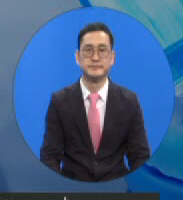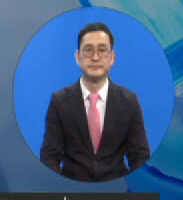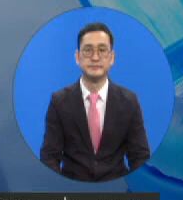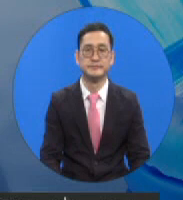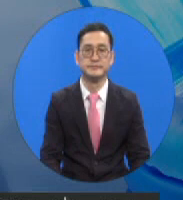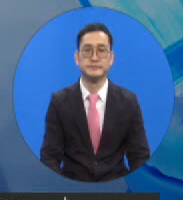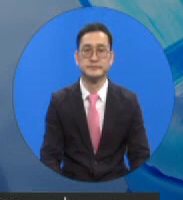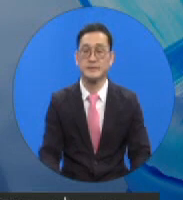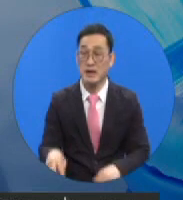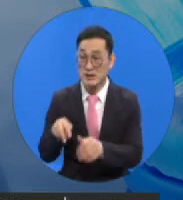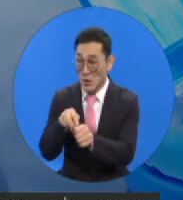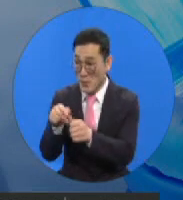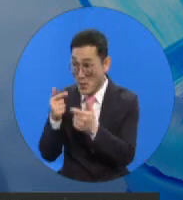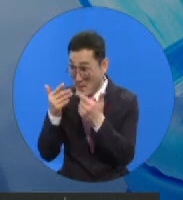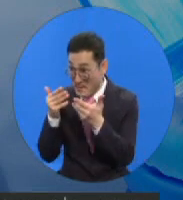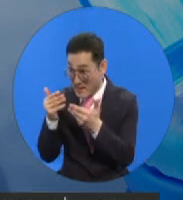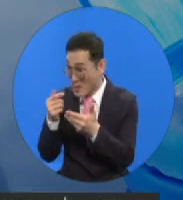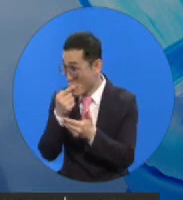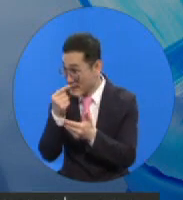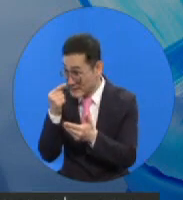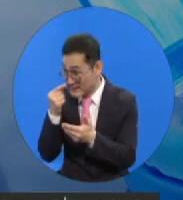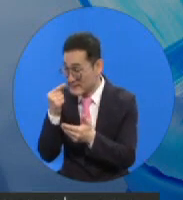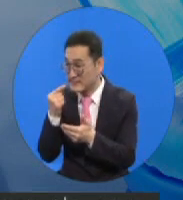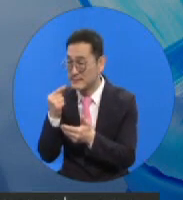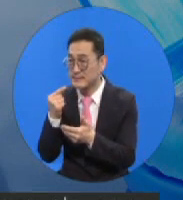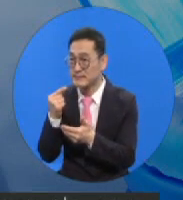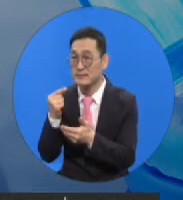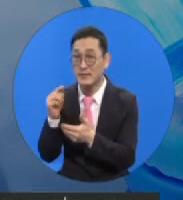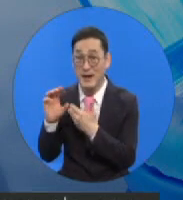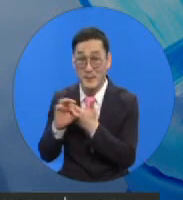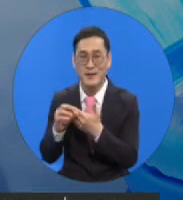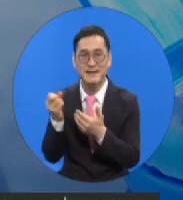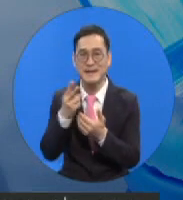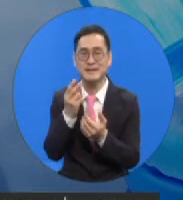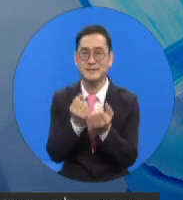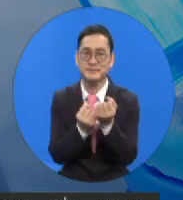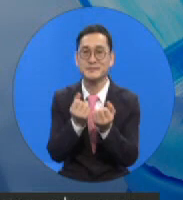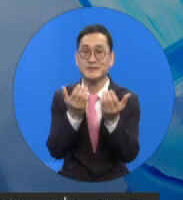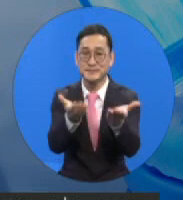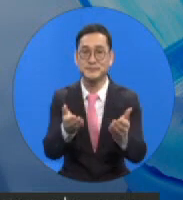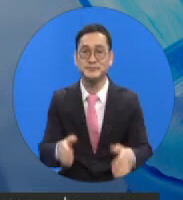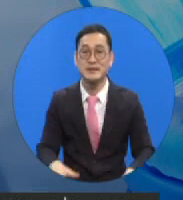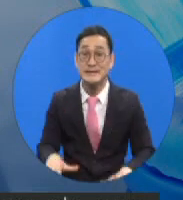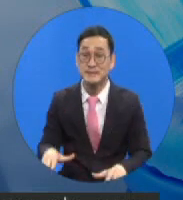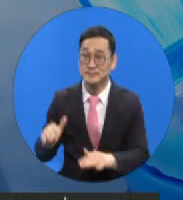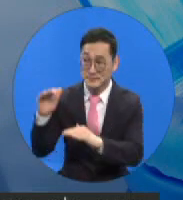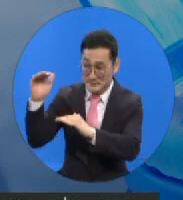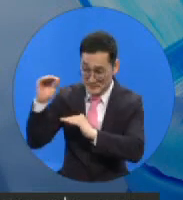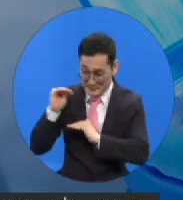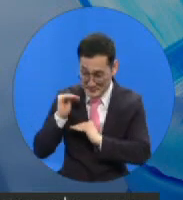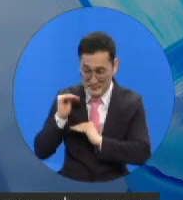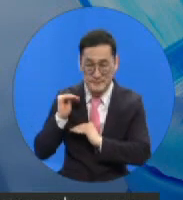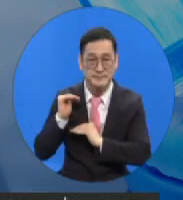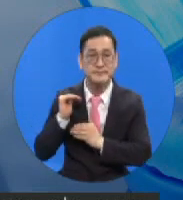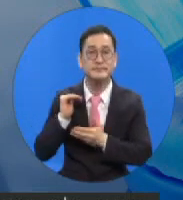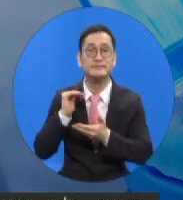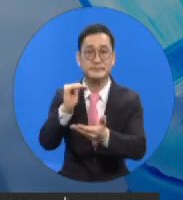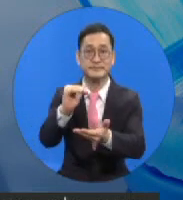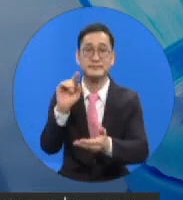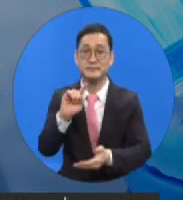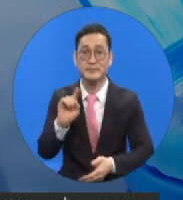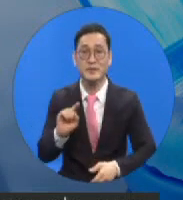여러분들에게 다시 한번 사망자 숫자와 관련해서 보도해 드리기로 하고요. 그 전까지는 공식적으로 29분이